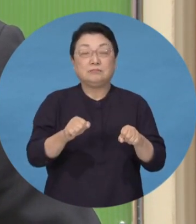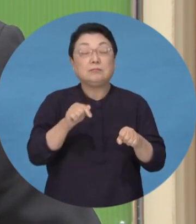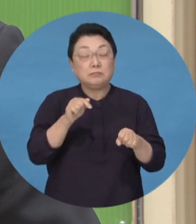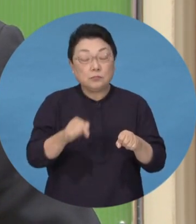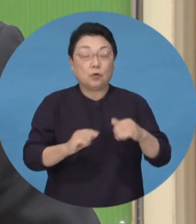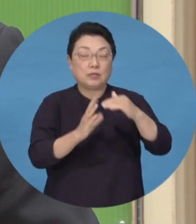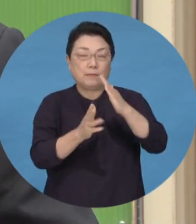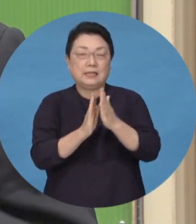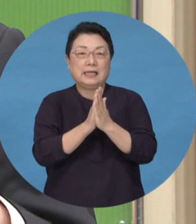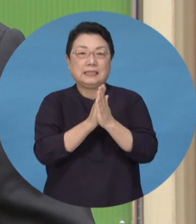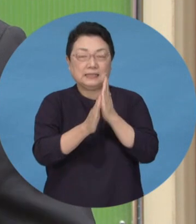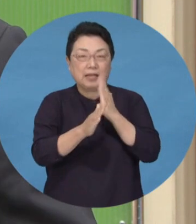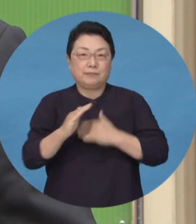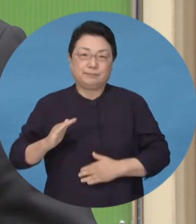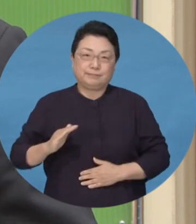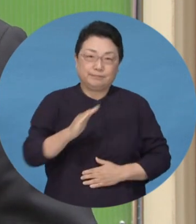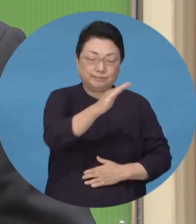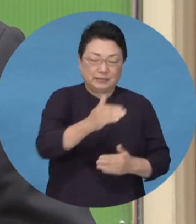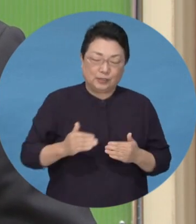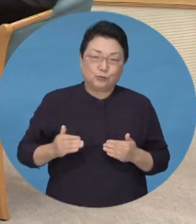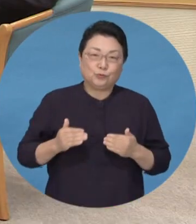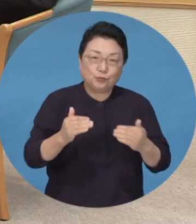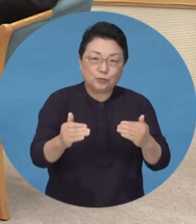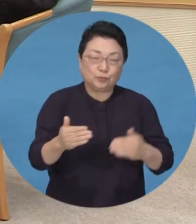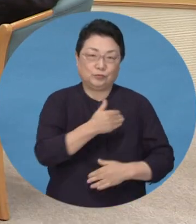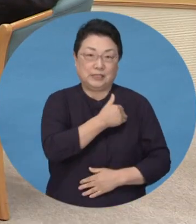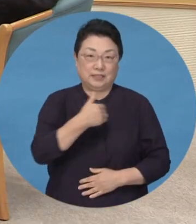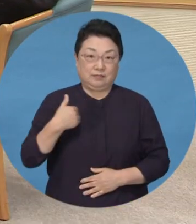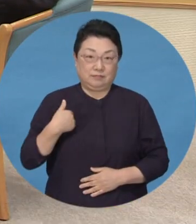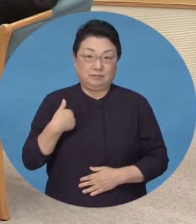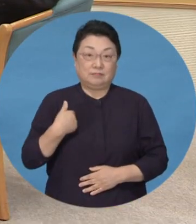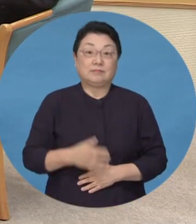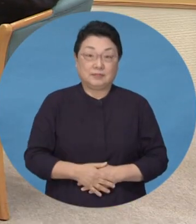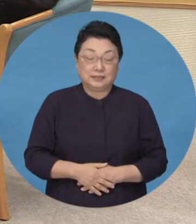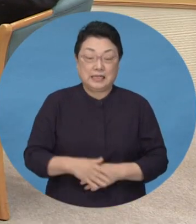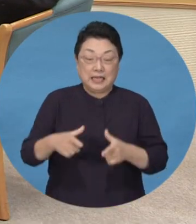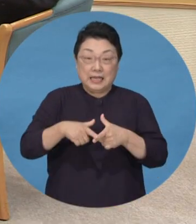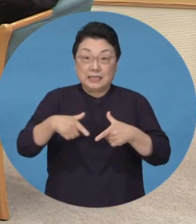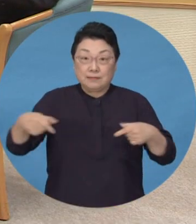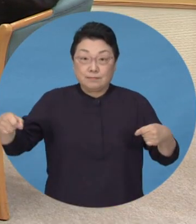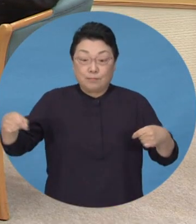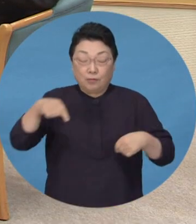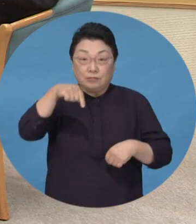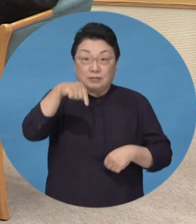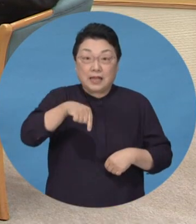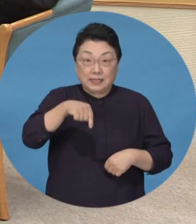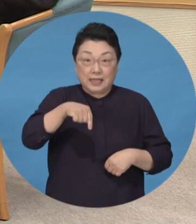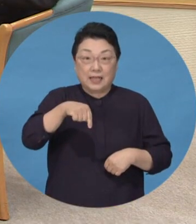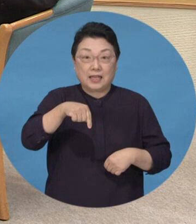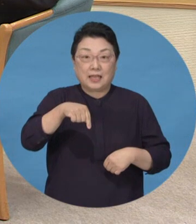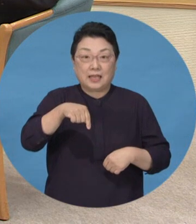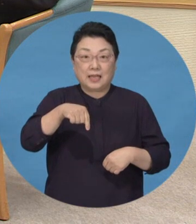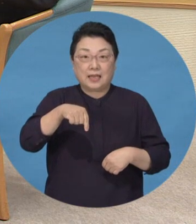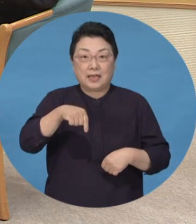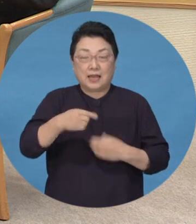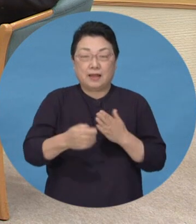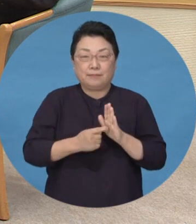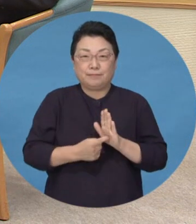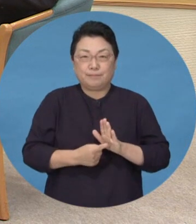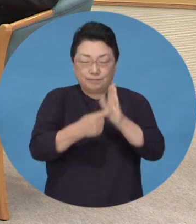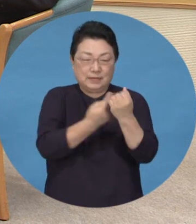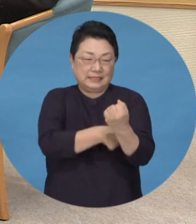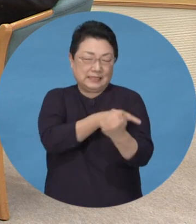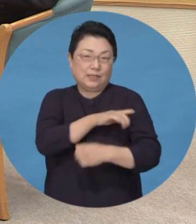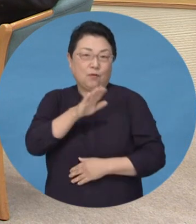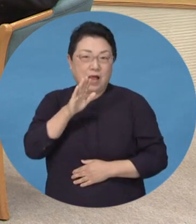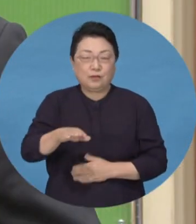山梨県は前に進むわけですし日本の中でも最も電圧の高い地域